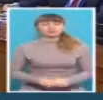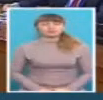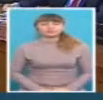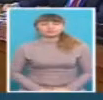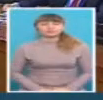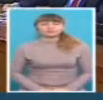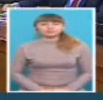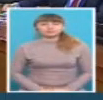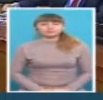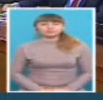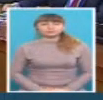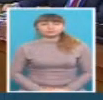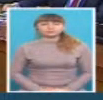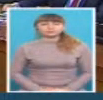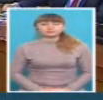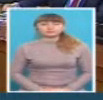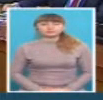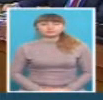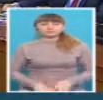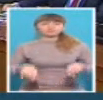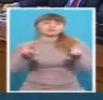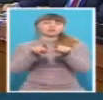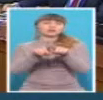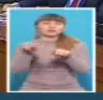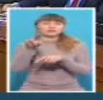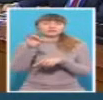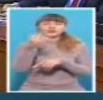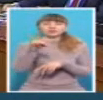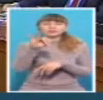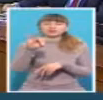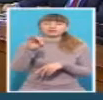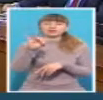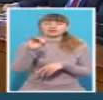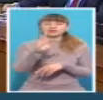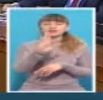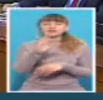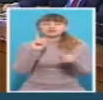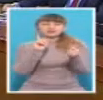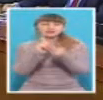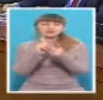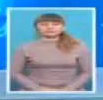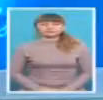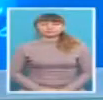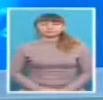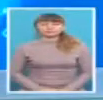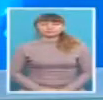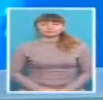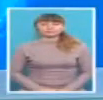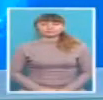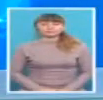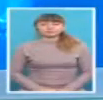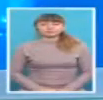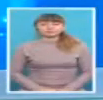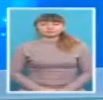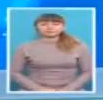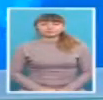басшыларының кеңсесіне қатысады. Жиында мемлекеттердің түрлі саладағы серіктестігін нығайтуға бағытталған ең өзекті мәселелер талқыланады. Қазақстан